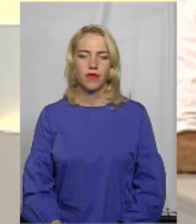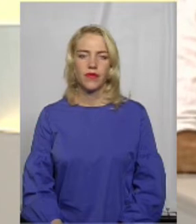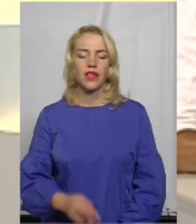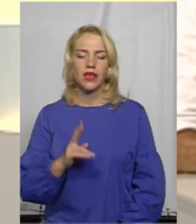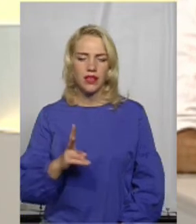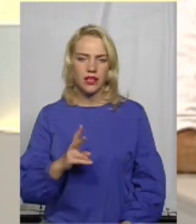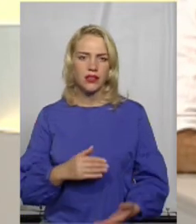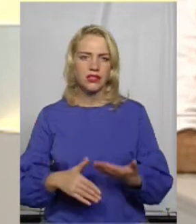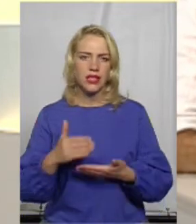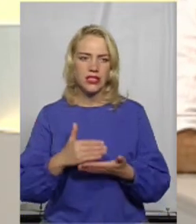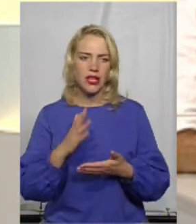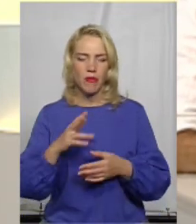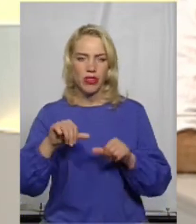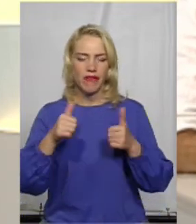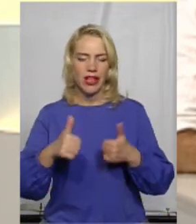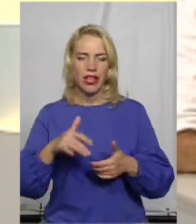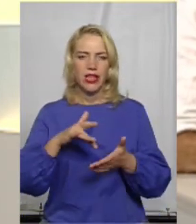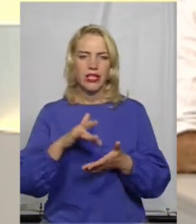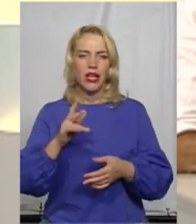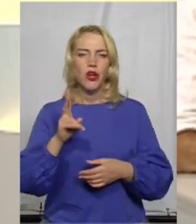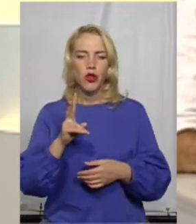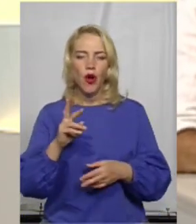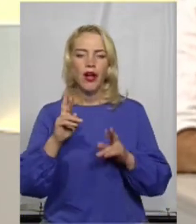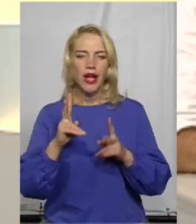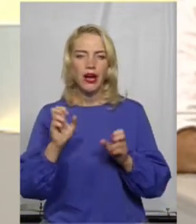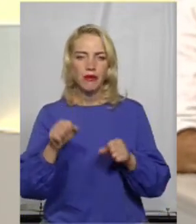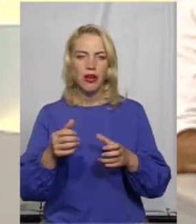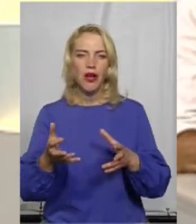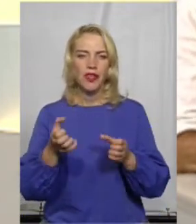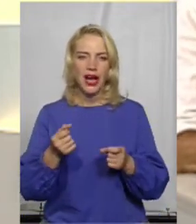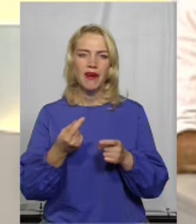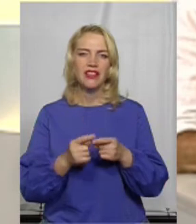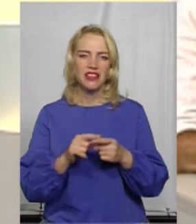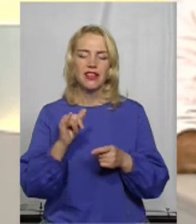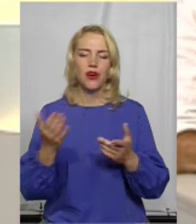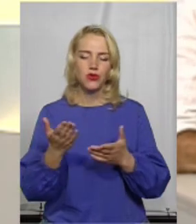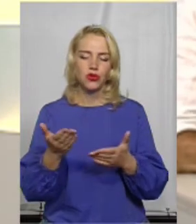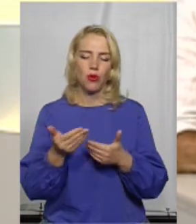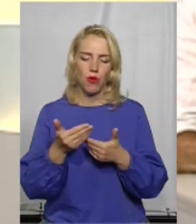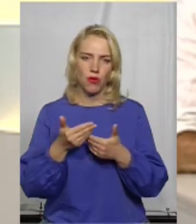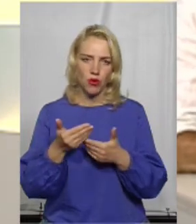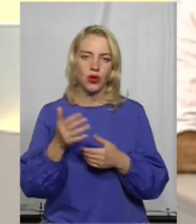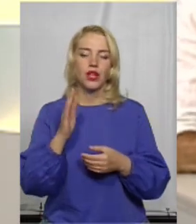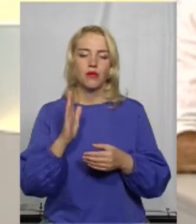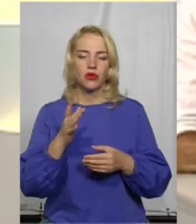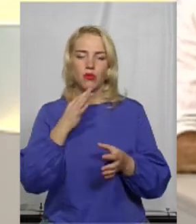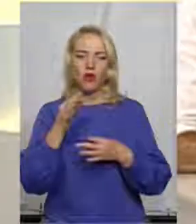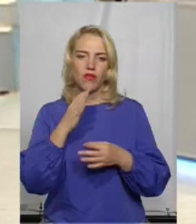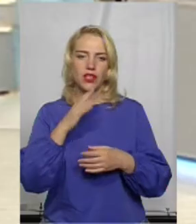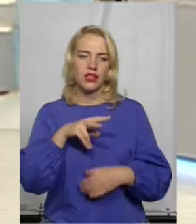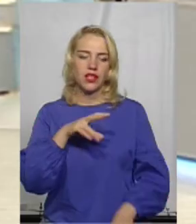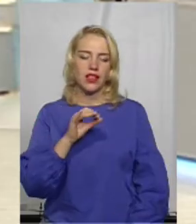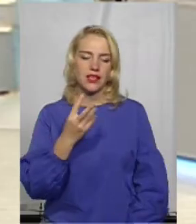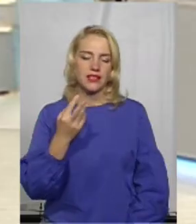Як, зрештою, буде виглядати центр, хто та як зможе отримувати і яку допомогу, ми поговоримо разом із